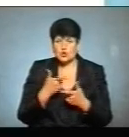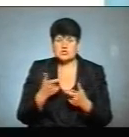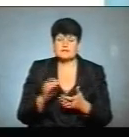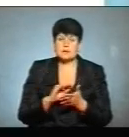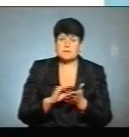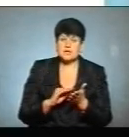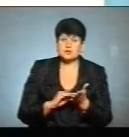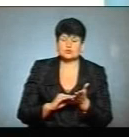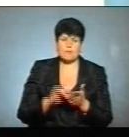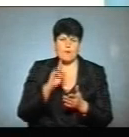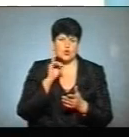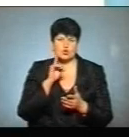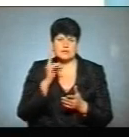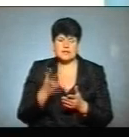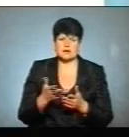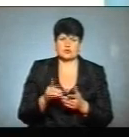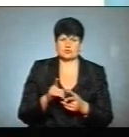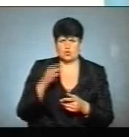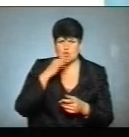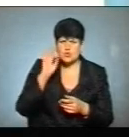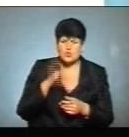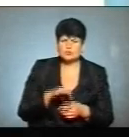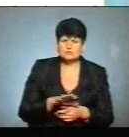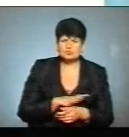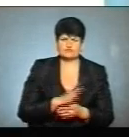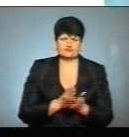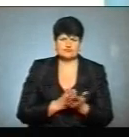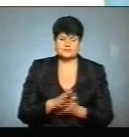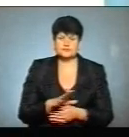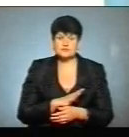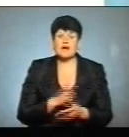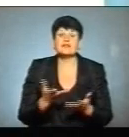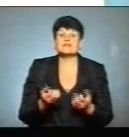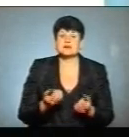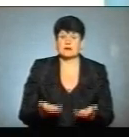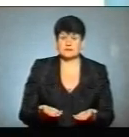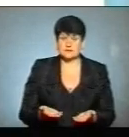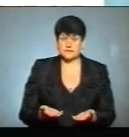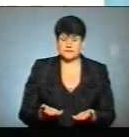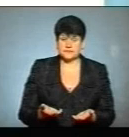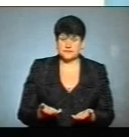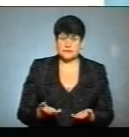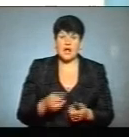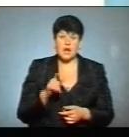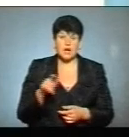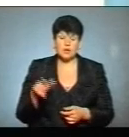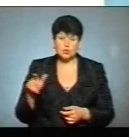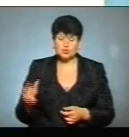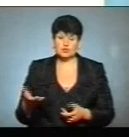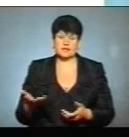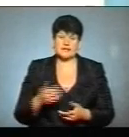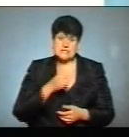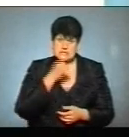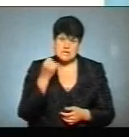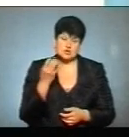що там молодий, і щоб мав вже досвід, і стаж, і так далі, а де ж його набрати. Хоча люди, які вже старші,